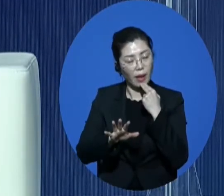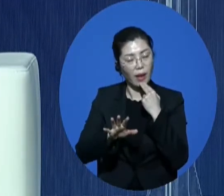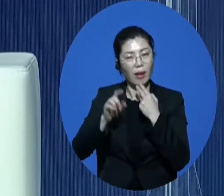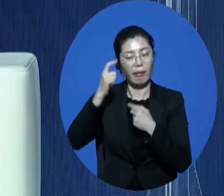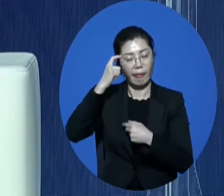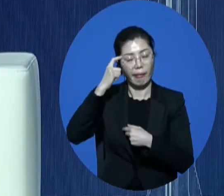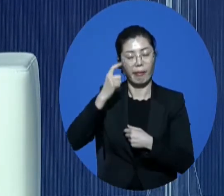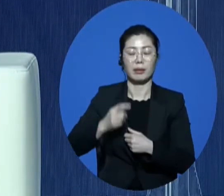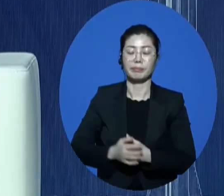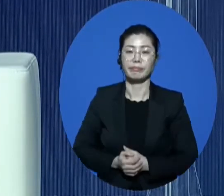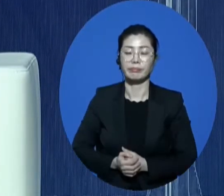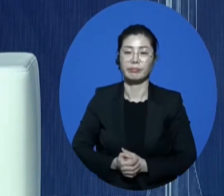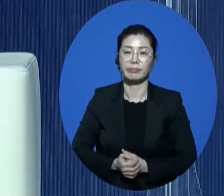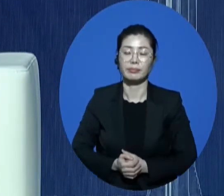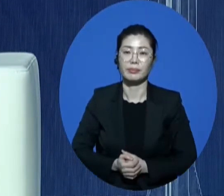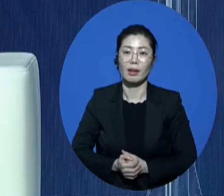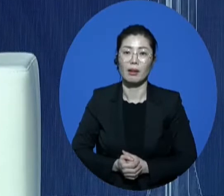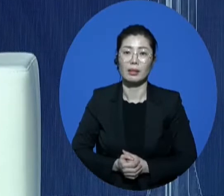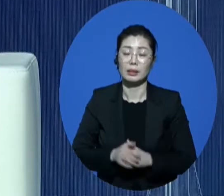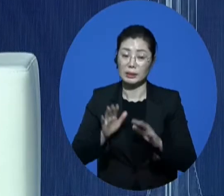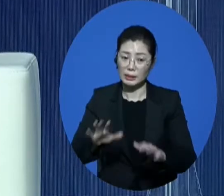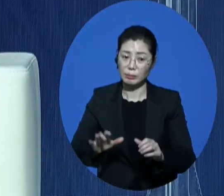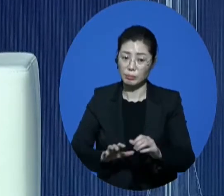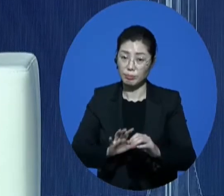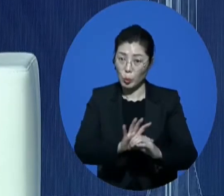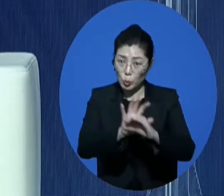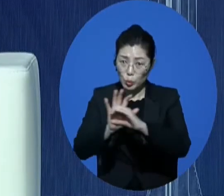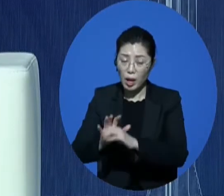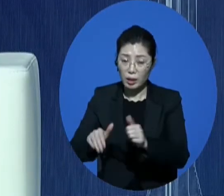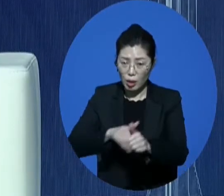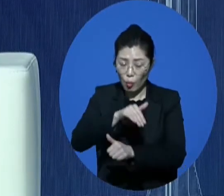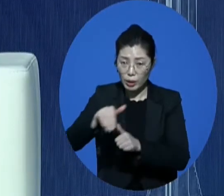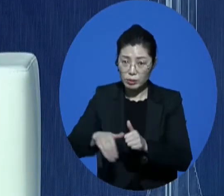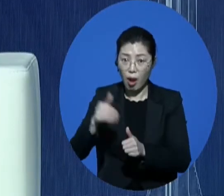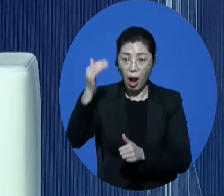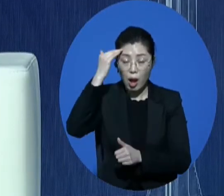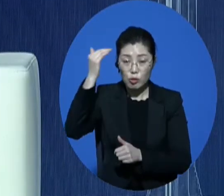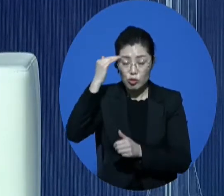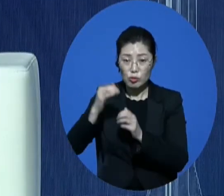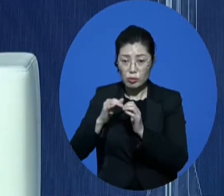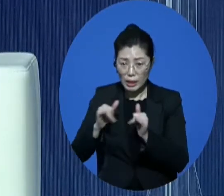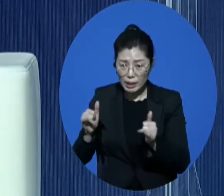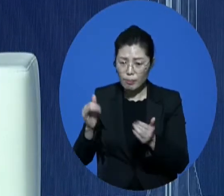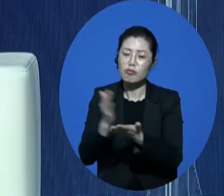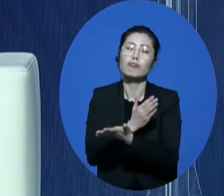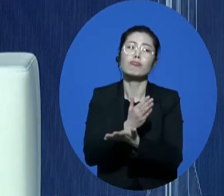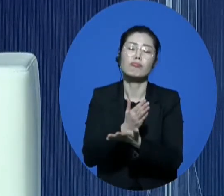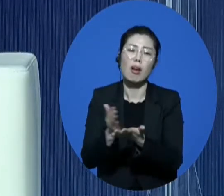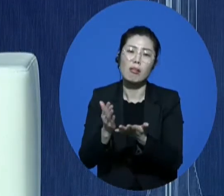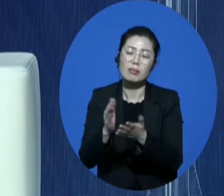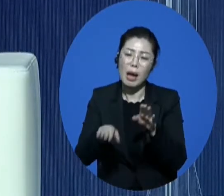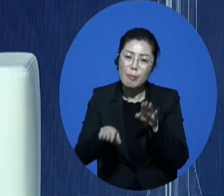이 방역, 이 팬데믹 상황에서 대한민국 국민이 구별됐다. 누가